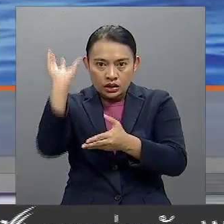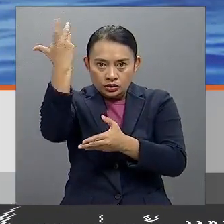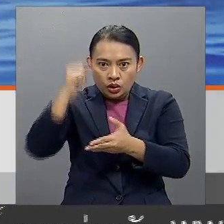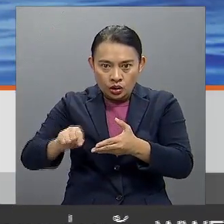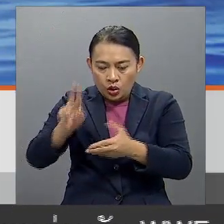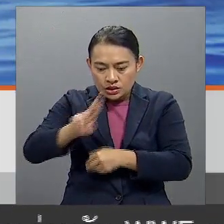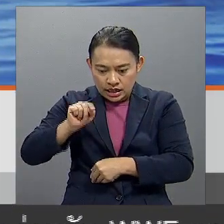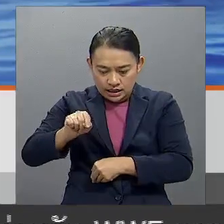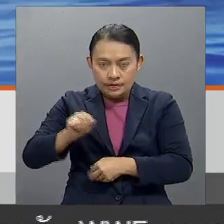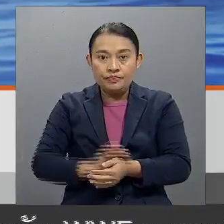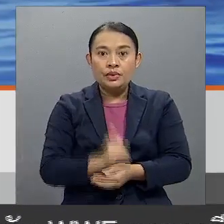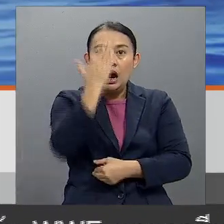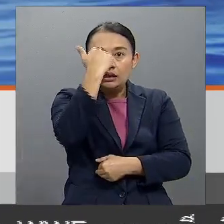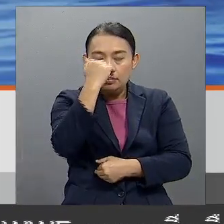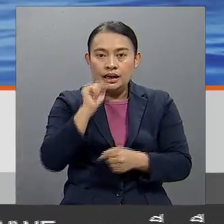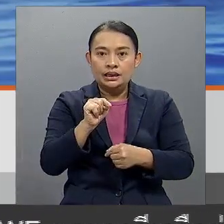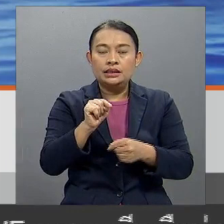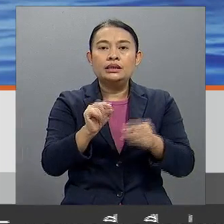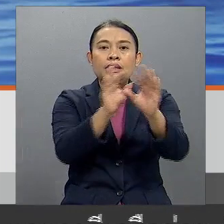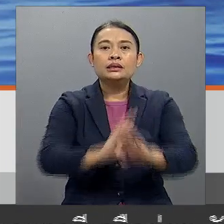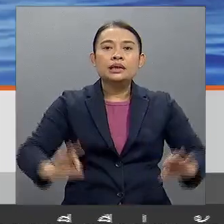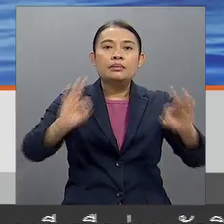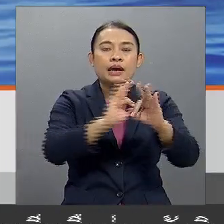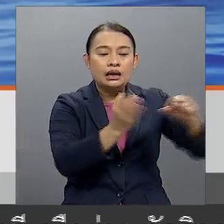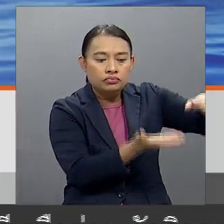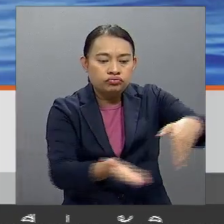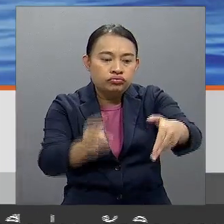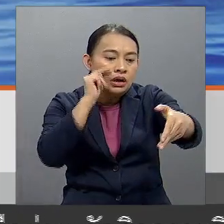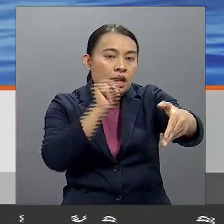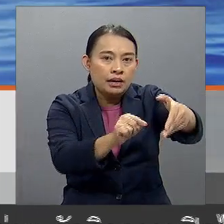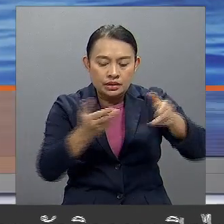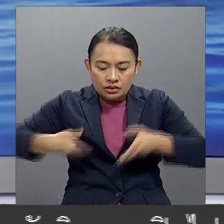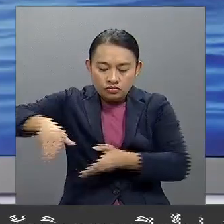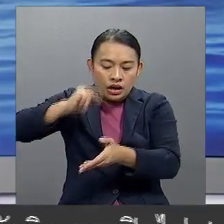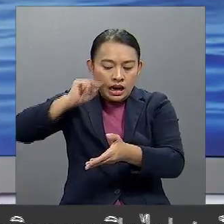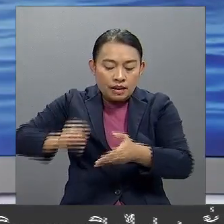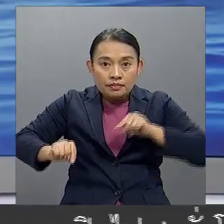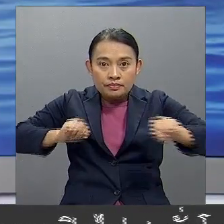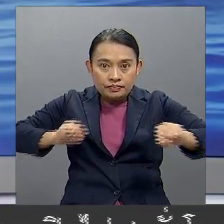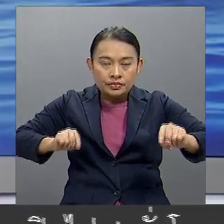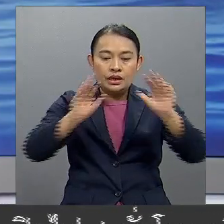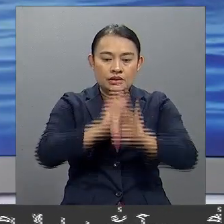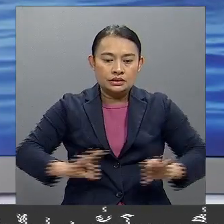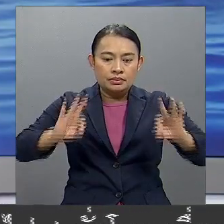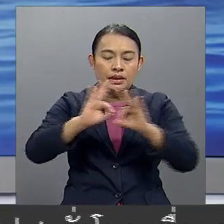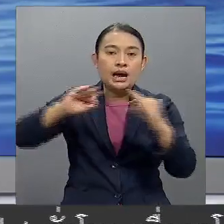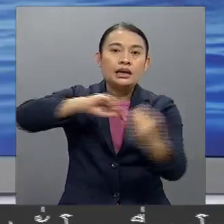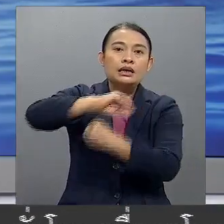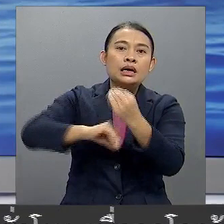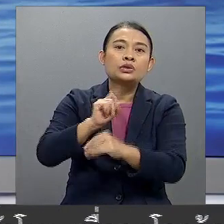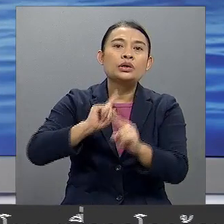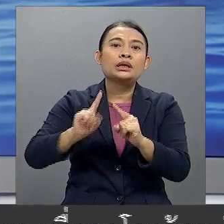่เนองจัวาทงทสองเส้นทางสร้างประหยอดทeminศıkิจมหาศารช่วยยนเวลาในการขนทรสินค้าทางเรือ